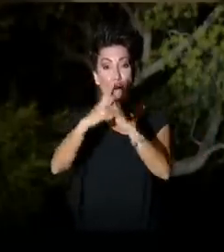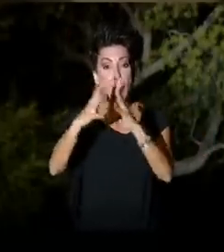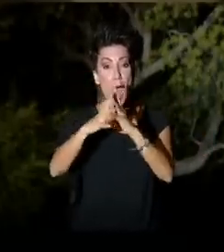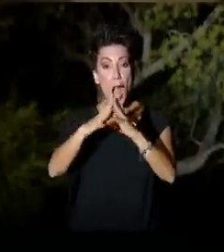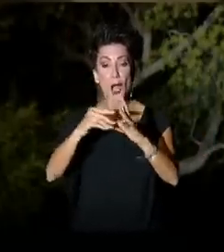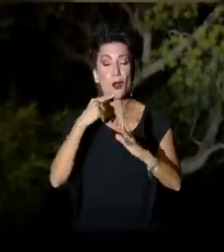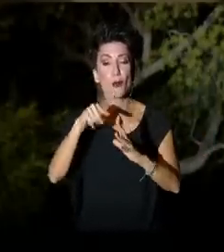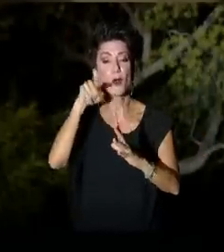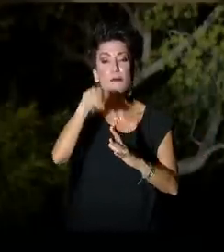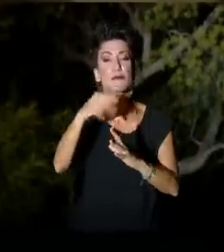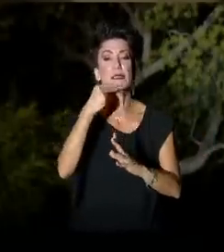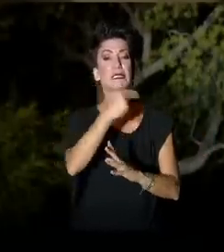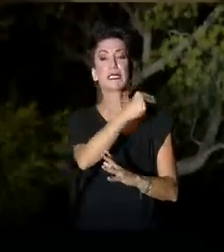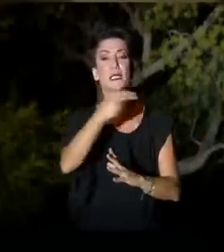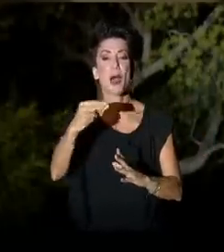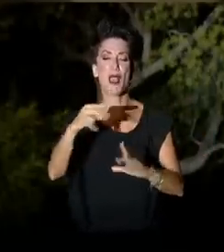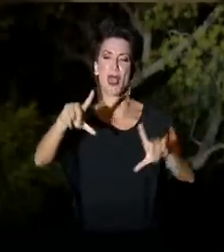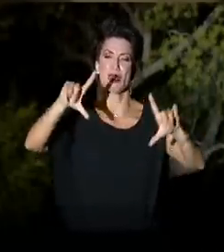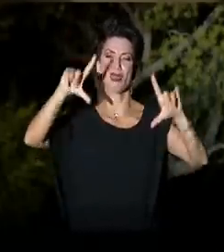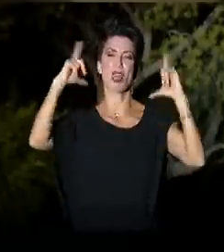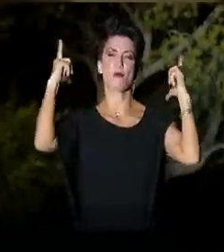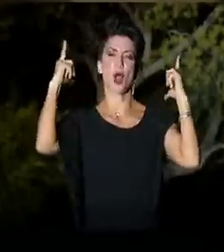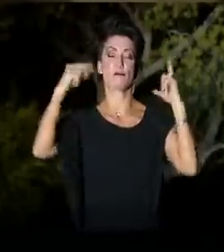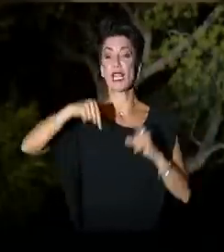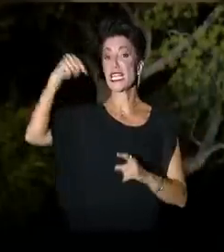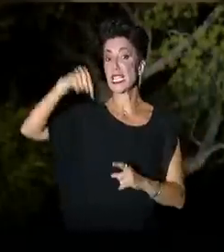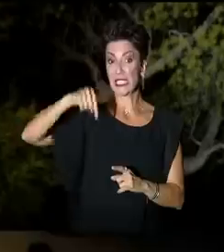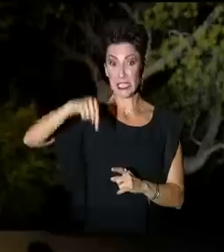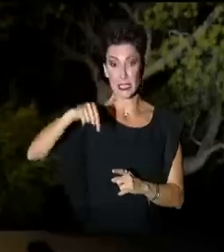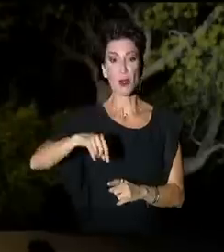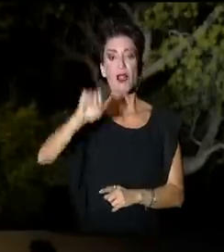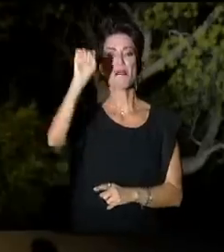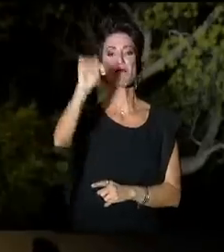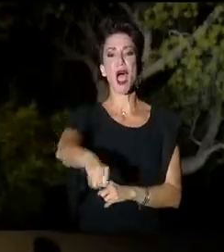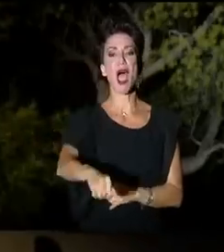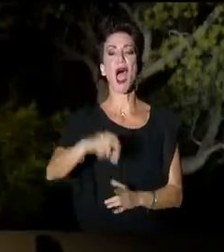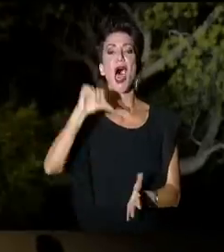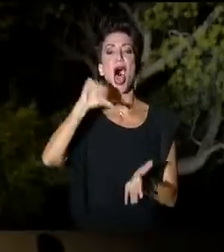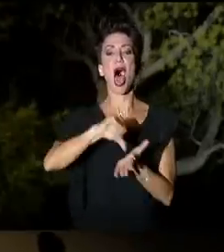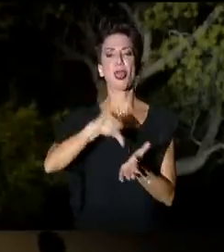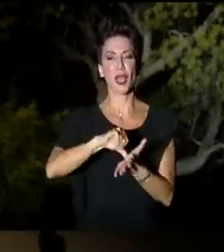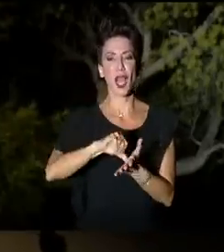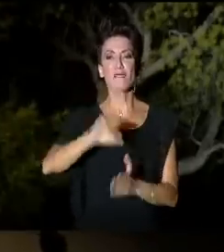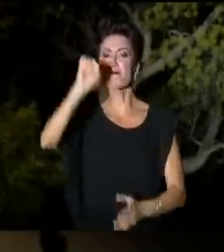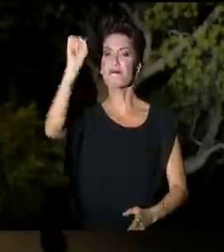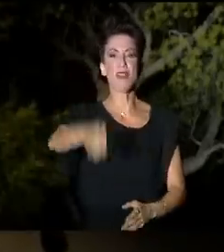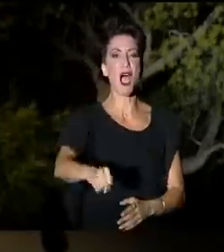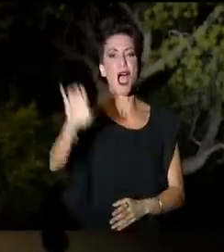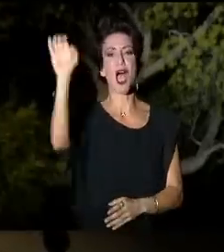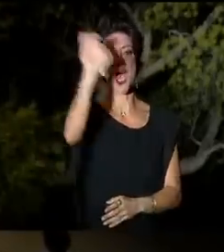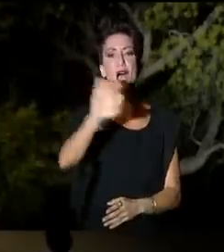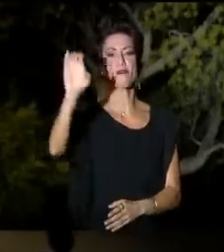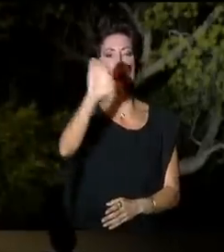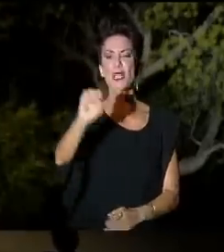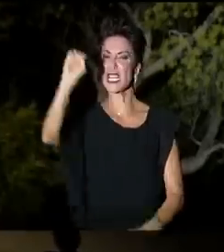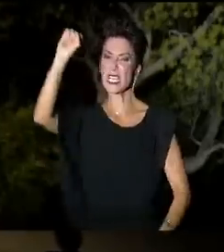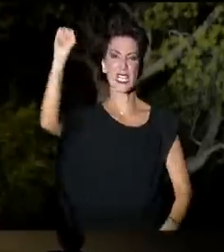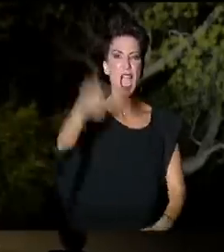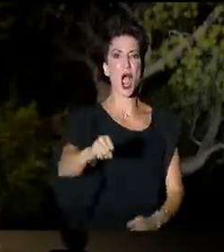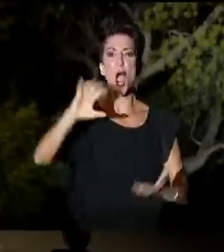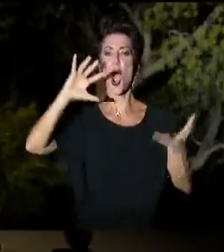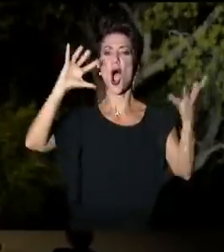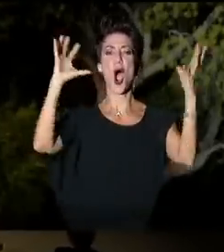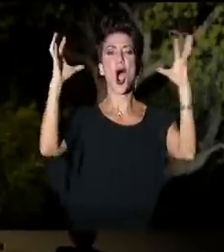Σήμερα, περισσότερο παρά ποτέ άλλοτε, χρειάζεται η Αθήνα, χρειάζεται η Ευρώπη, χρειάζεται ο κόσμος να